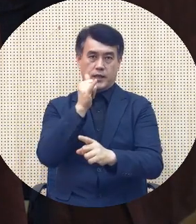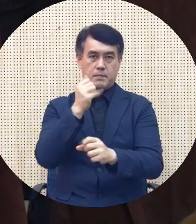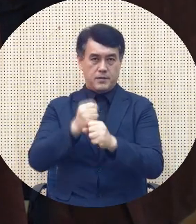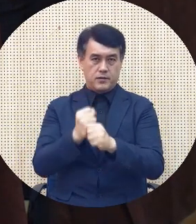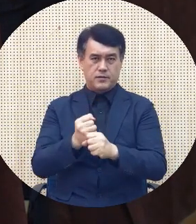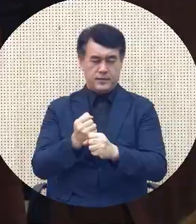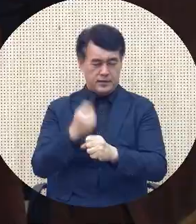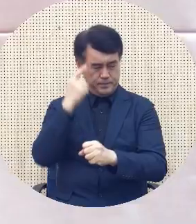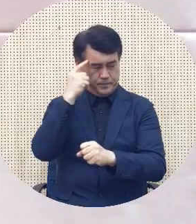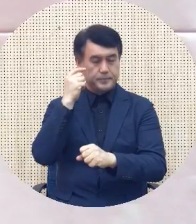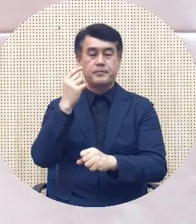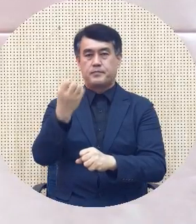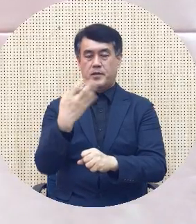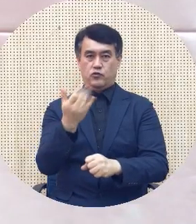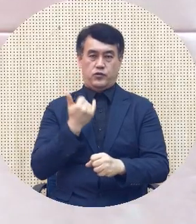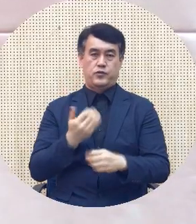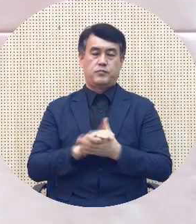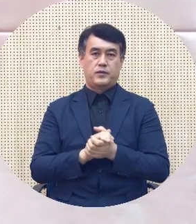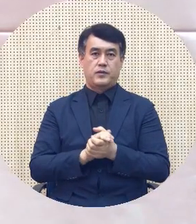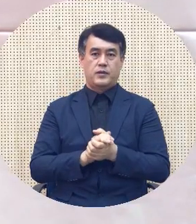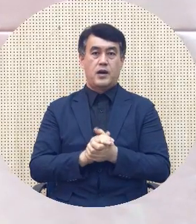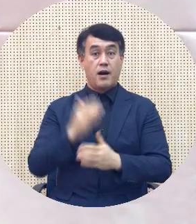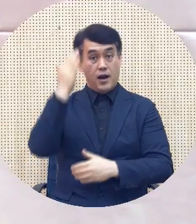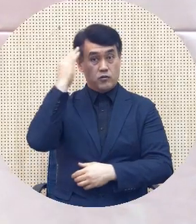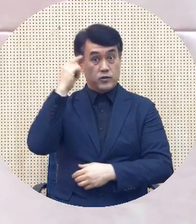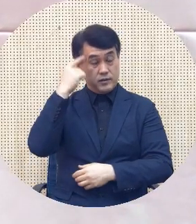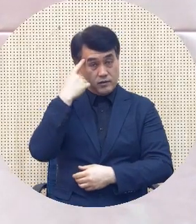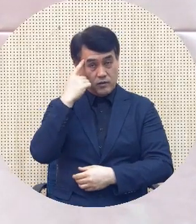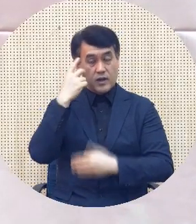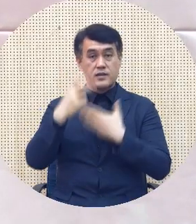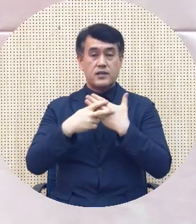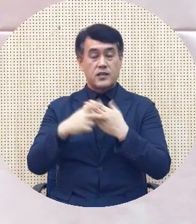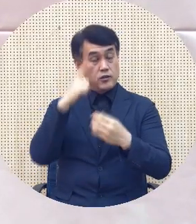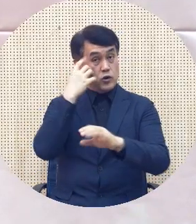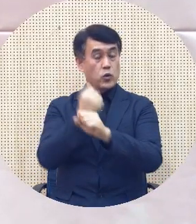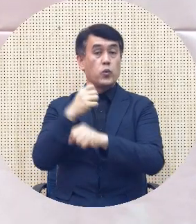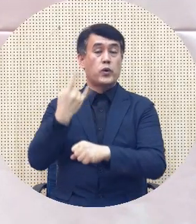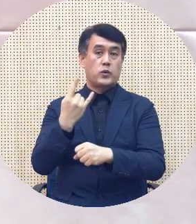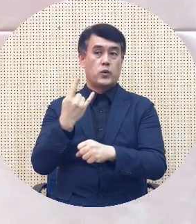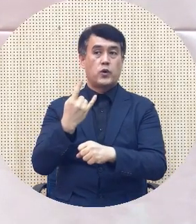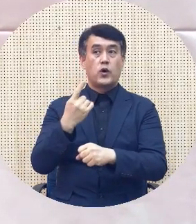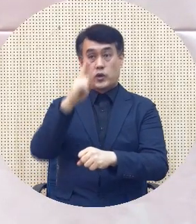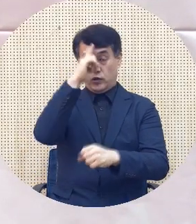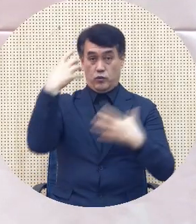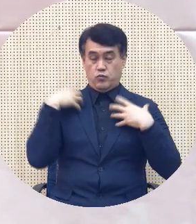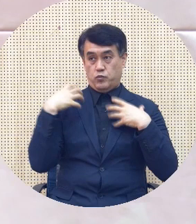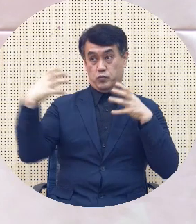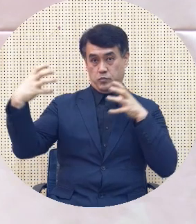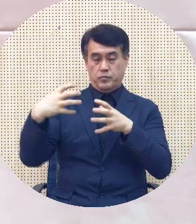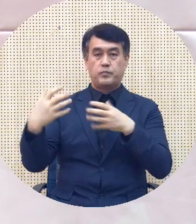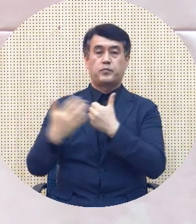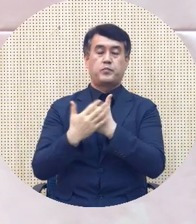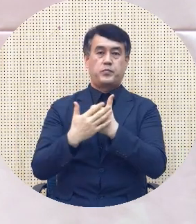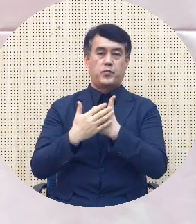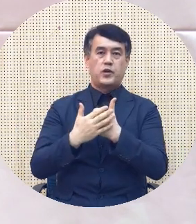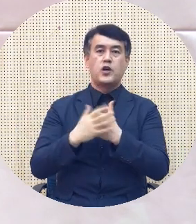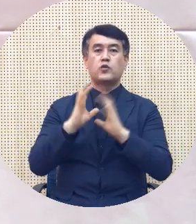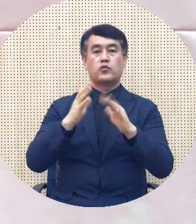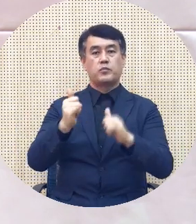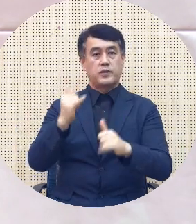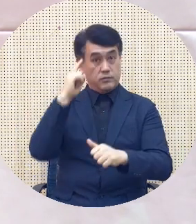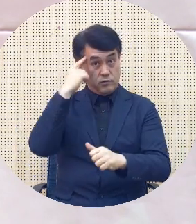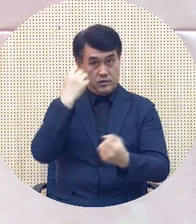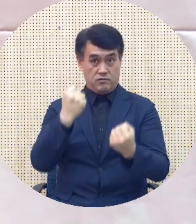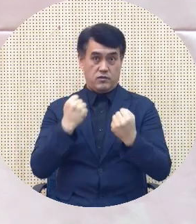하셨습니다. 저희 대한신경정신의학회도 정부와 적극적으로 협조하여 국민정신건강 증진을 위해서 노력하겠습니다.